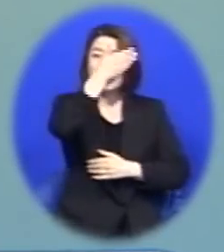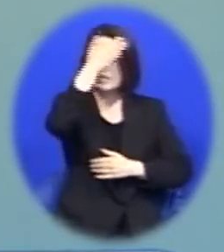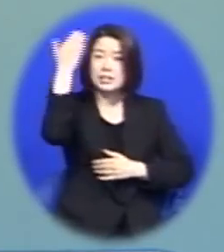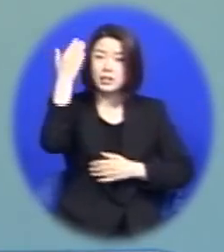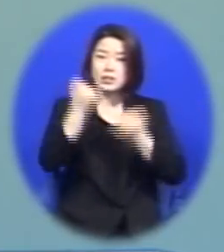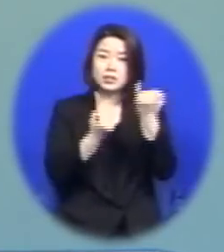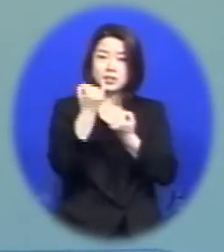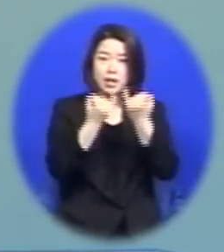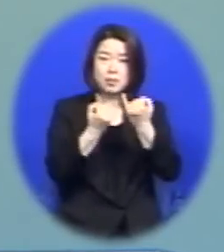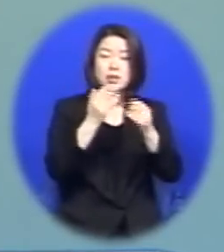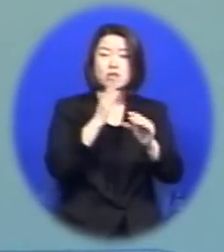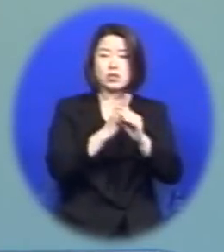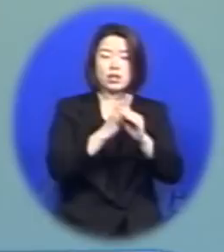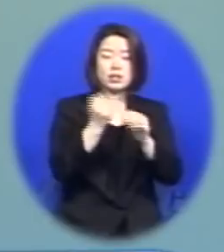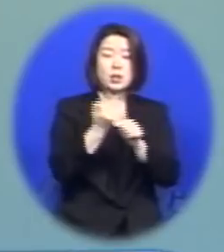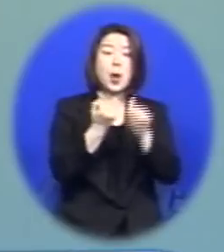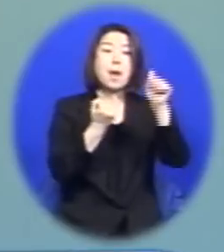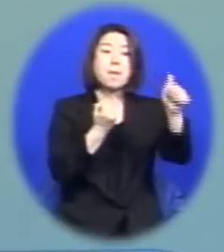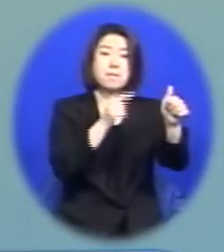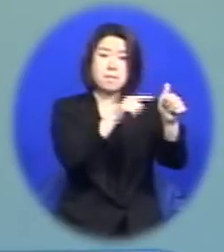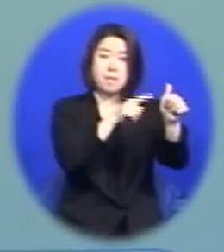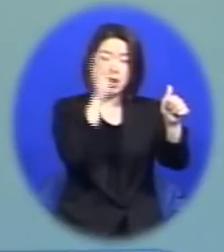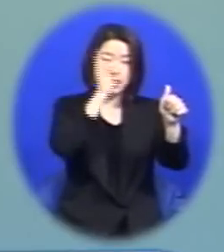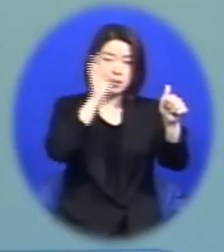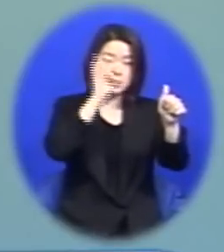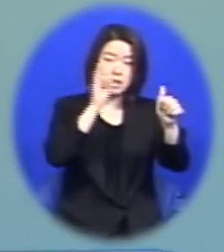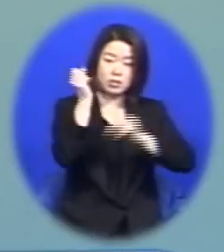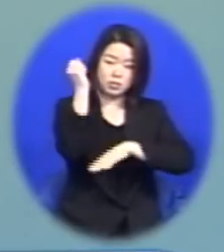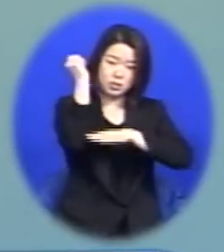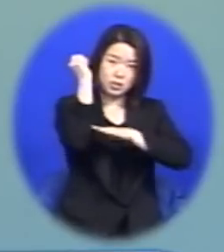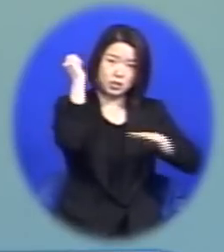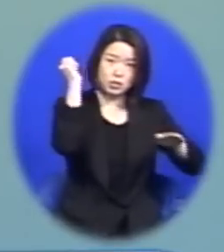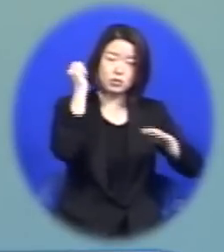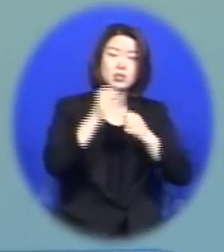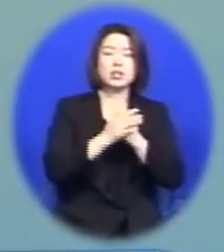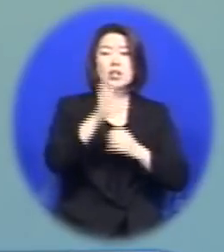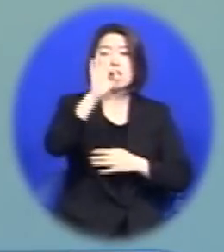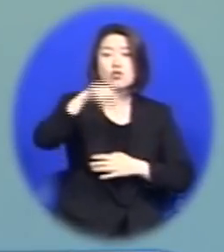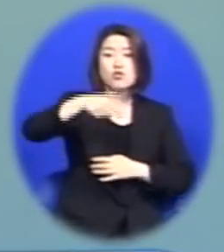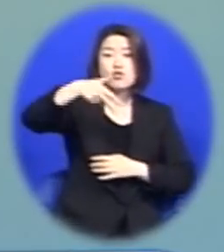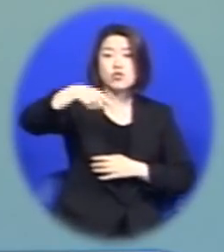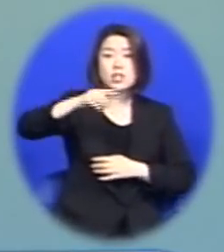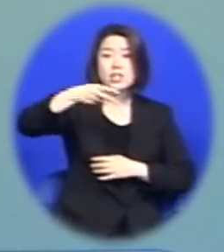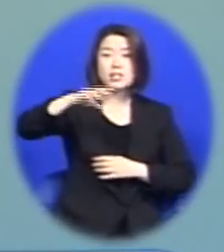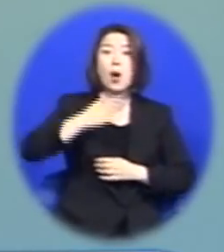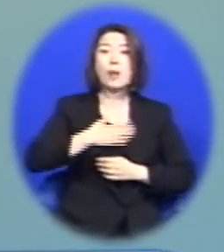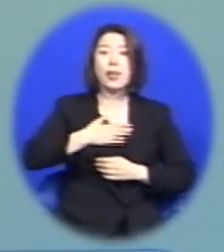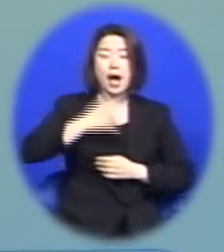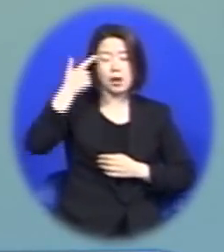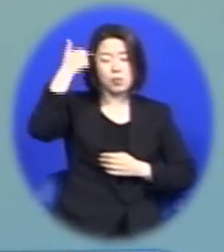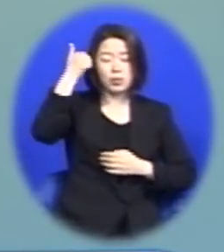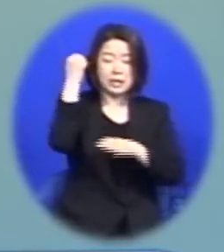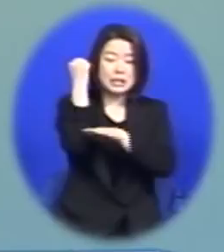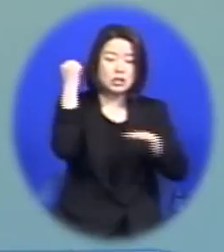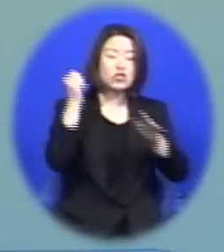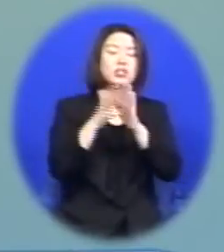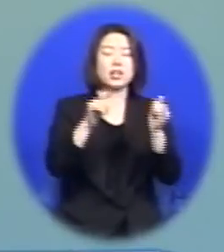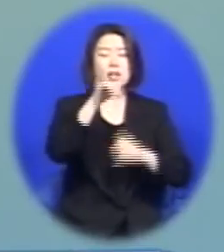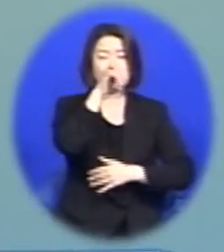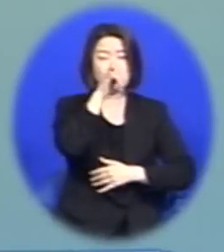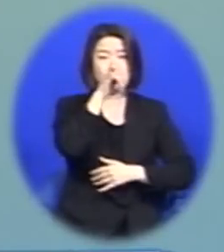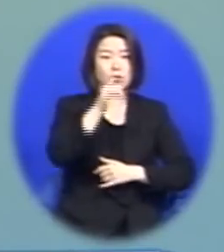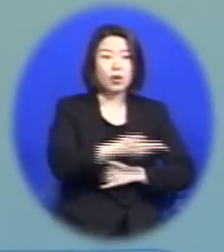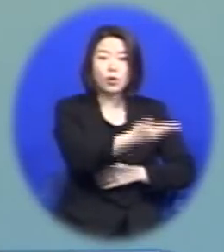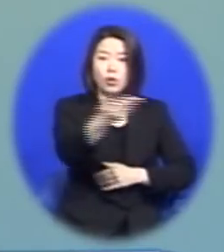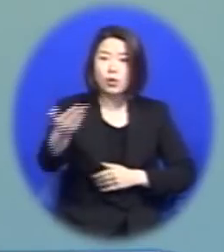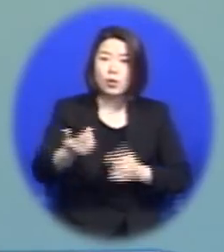중에는 배우자 찾는 기준이 유기성 목사 인사 자매들 도 있다고 들었습니다 여러분도 그렇게